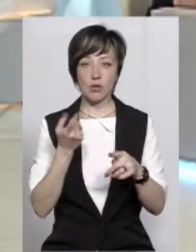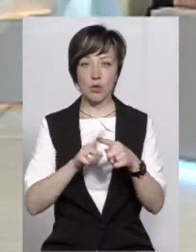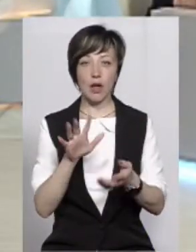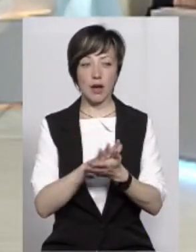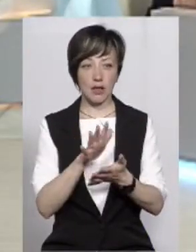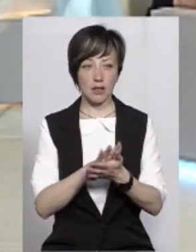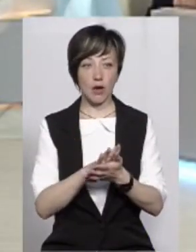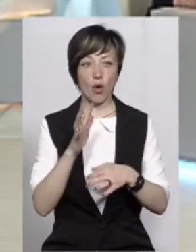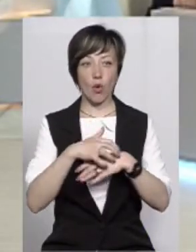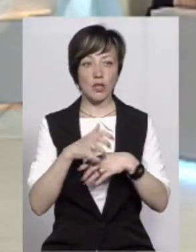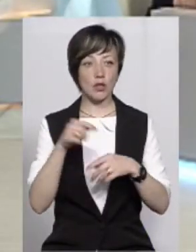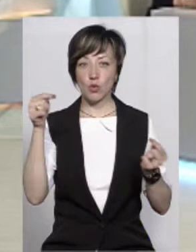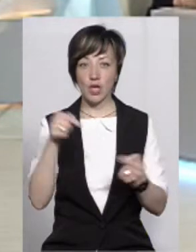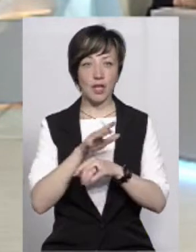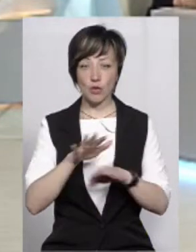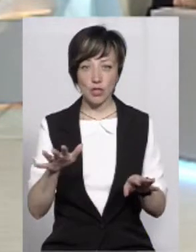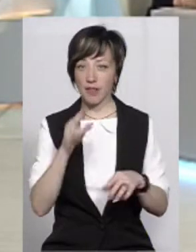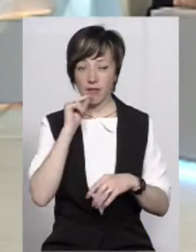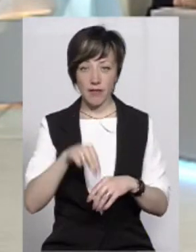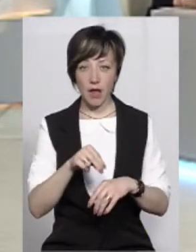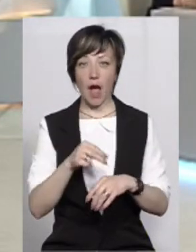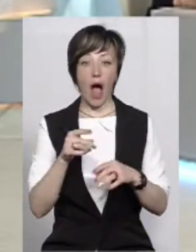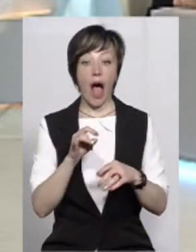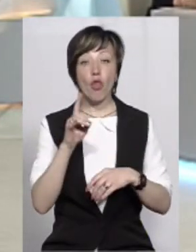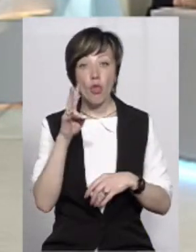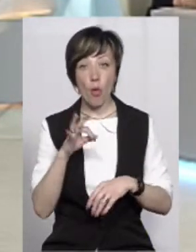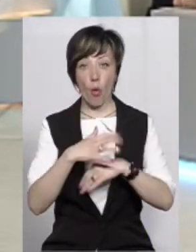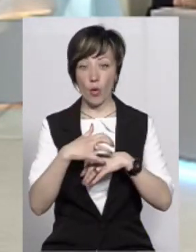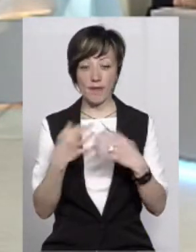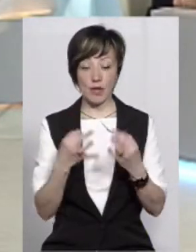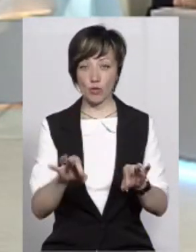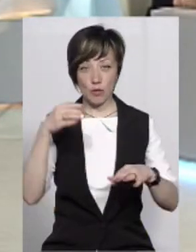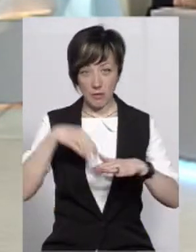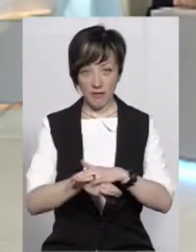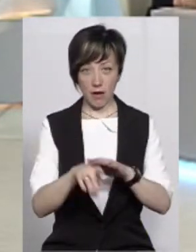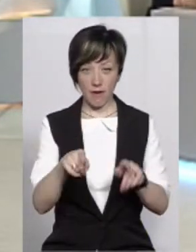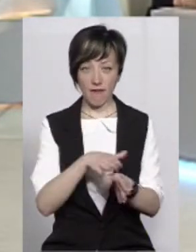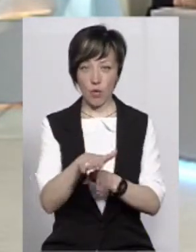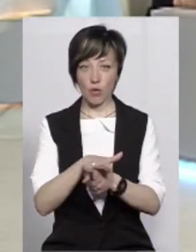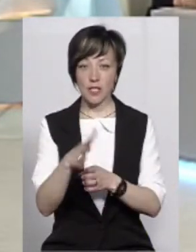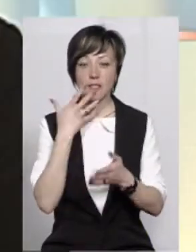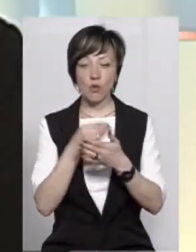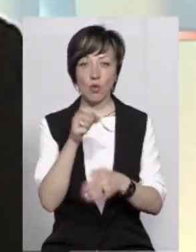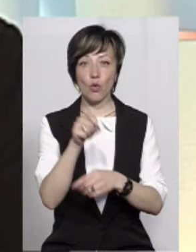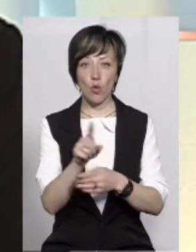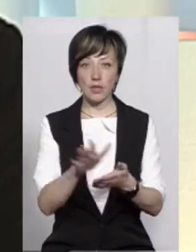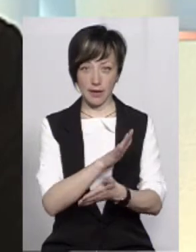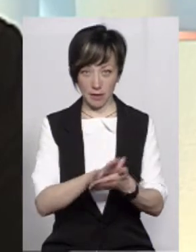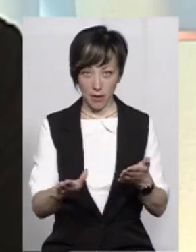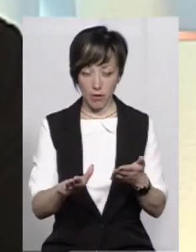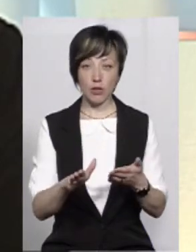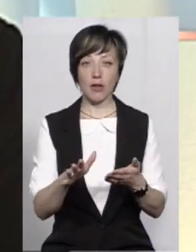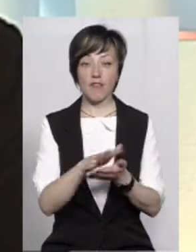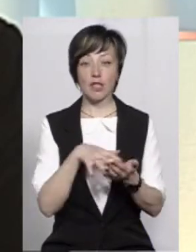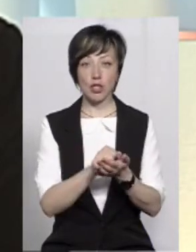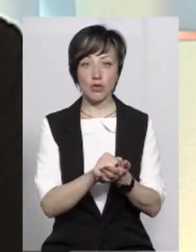самої грязі. Коти тут ні до чого. Але коти вони не допускають, щоб вони виконували, як то кажуть, свою, знаєте, таку от роботу,